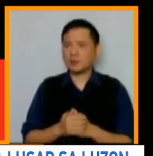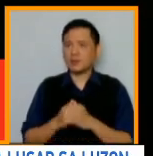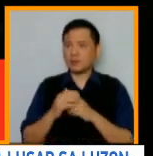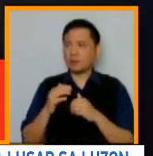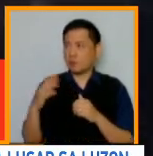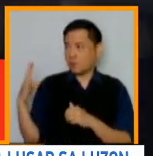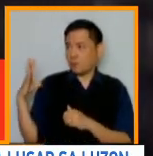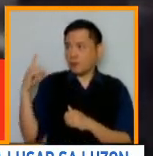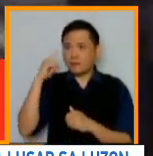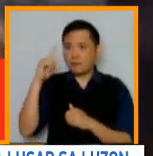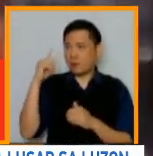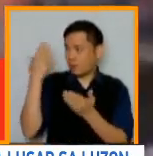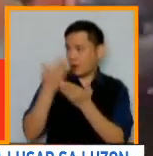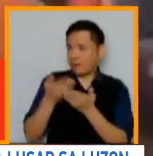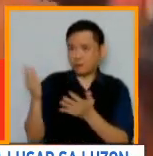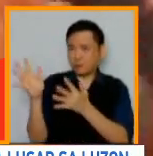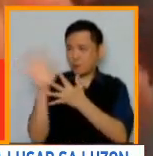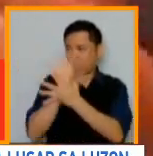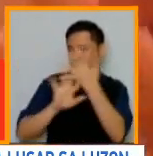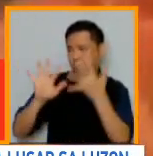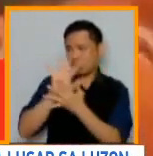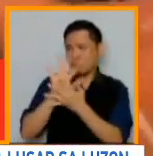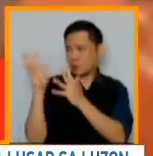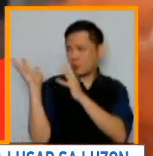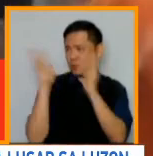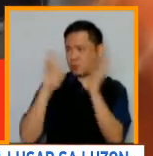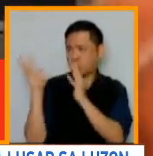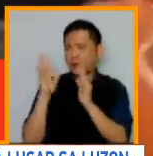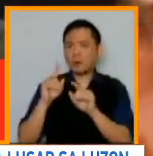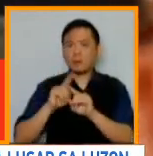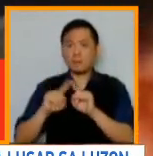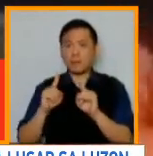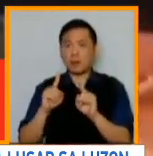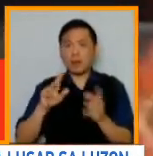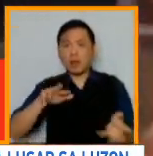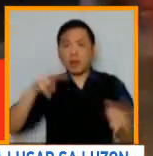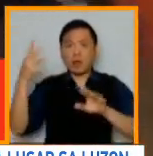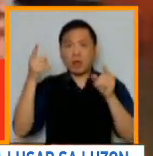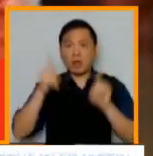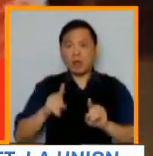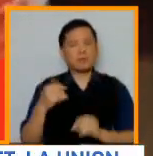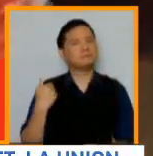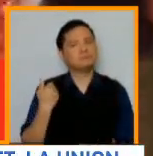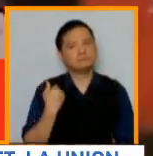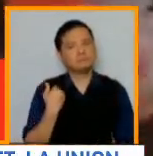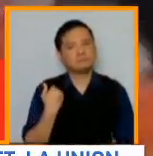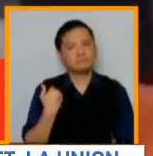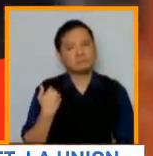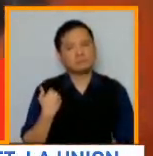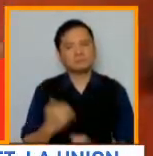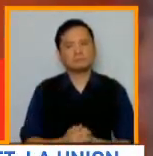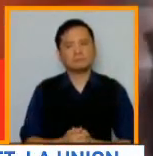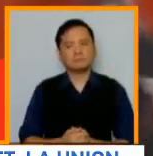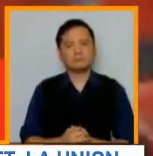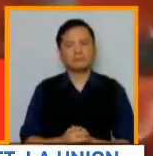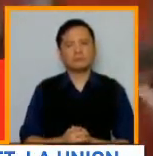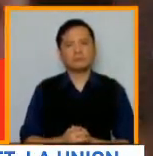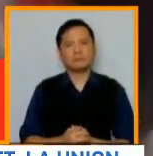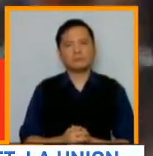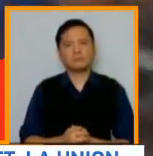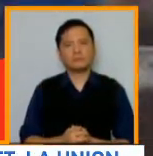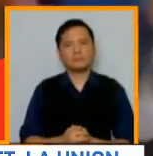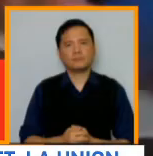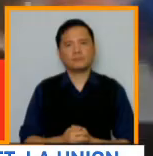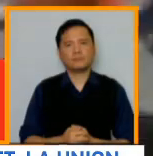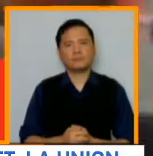wala pa po tayong major untoward incident na natatanggap mula sa mga kasamahan natin sa region. Pero ang maganda po